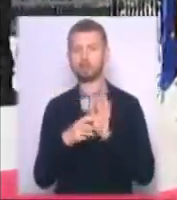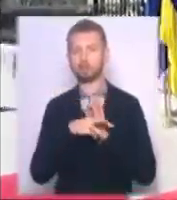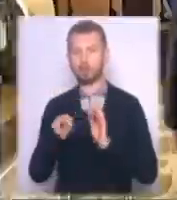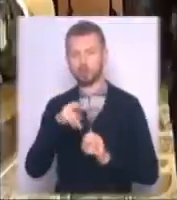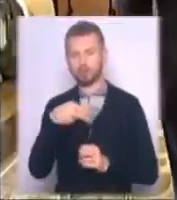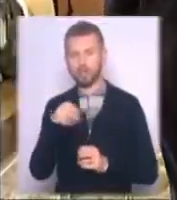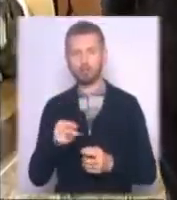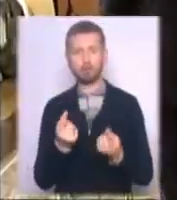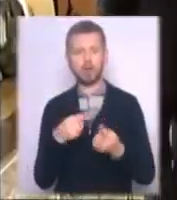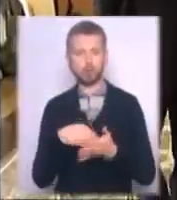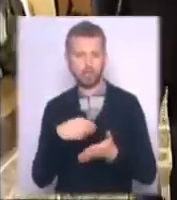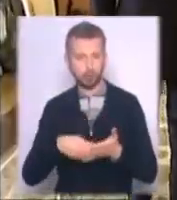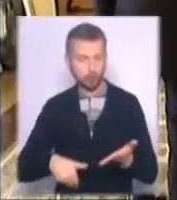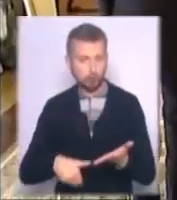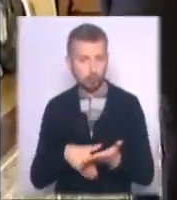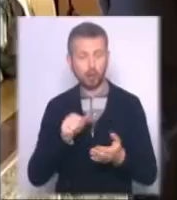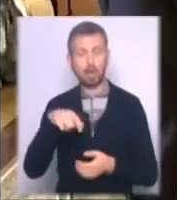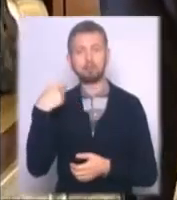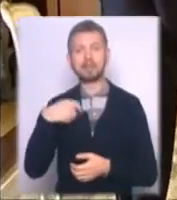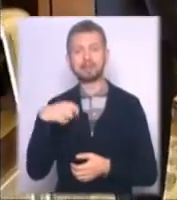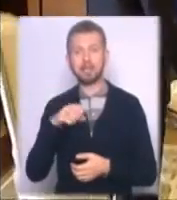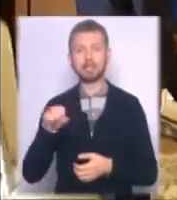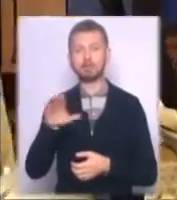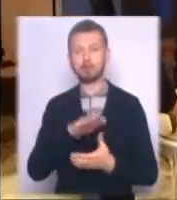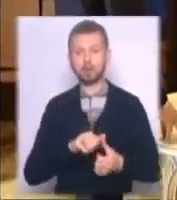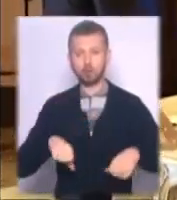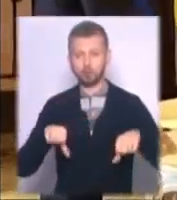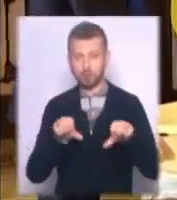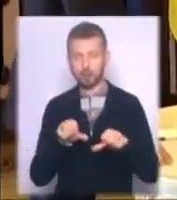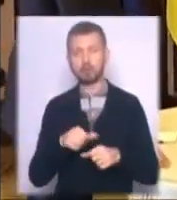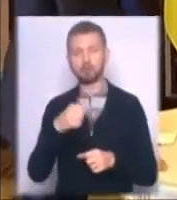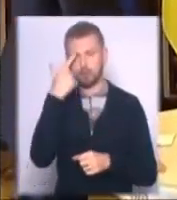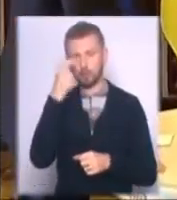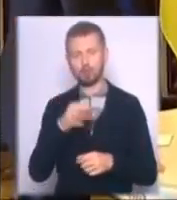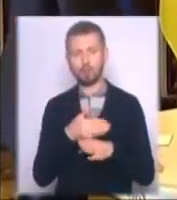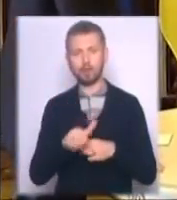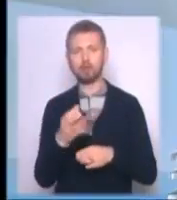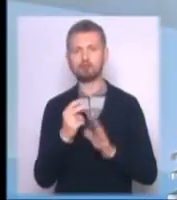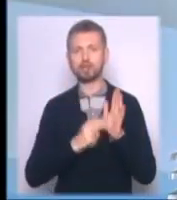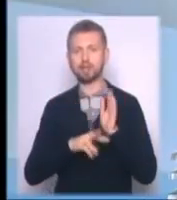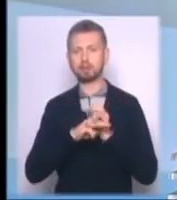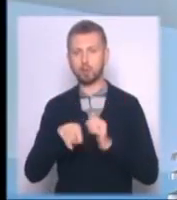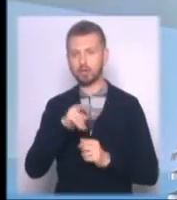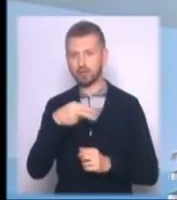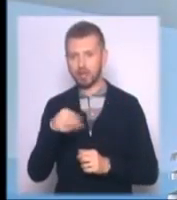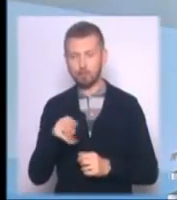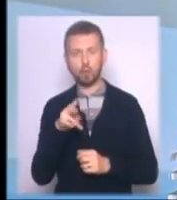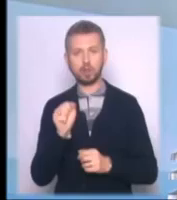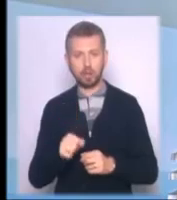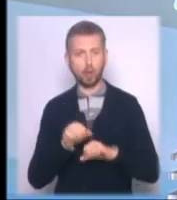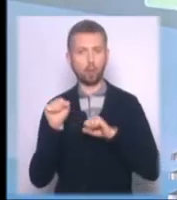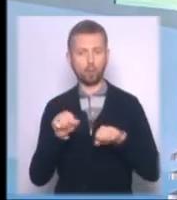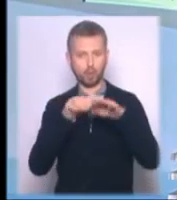макрофінансової допомоги. А президент Європейської комісії Жан-Клод Юнкер повідомив про виділення ще 70 000 000 євро на укриття на